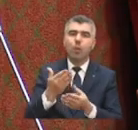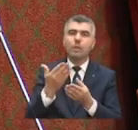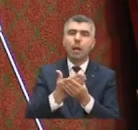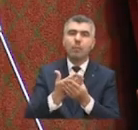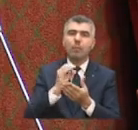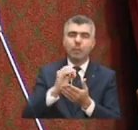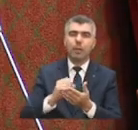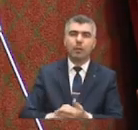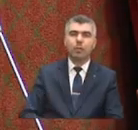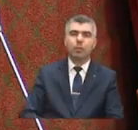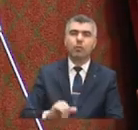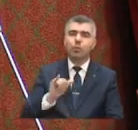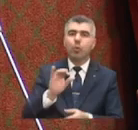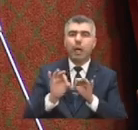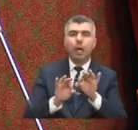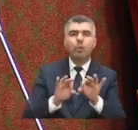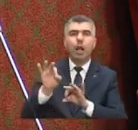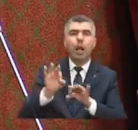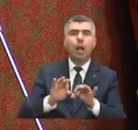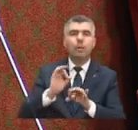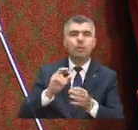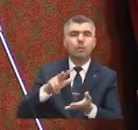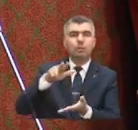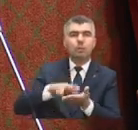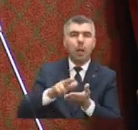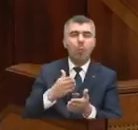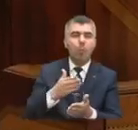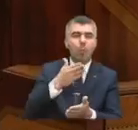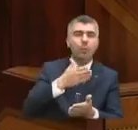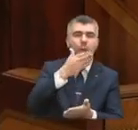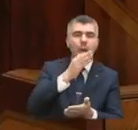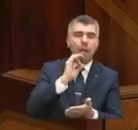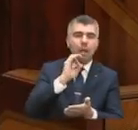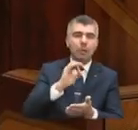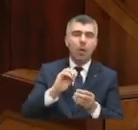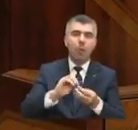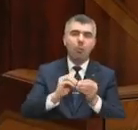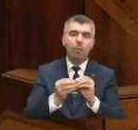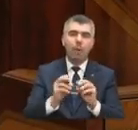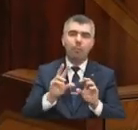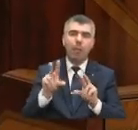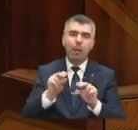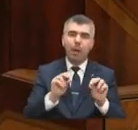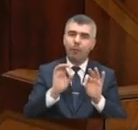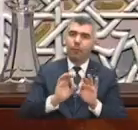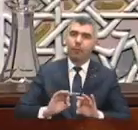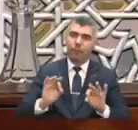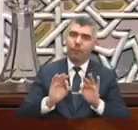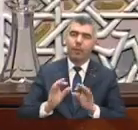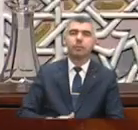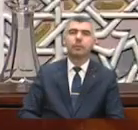وهي شنو هي الإجراءات اللي غادي تعتمدوها مستقبلا لتجاوز هذا الإشكال.